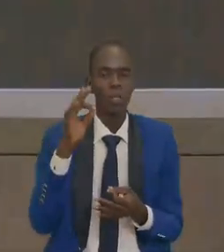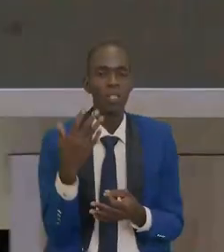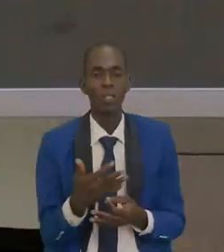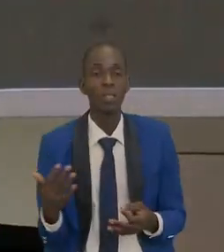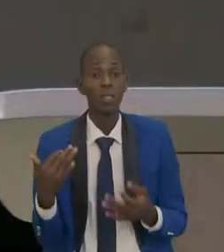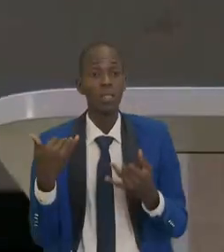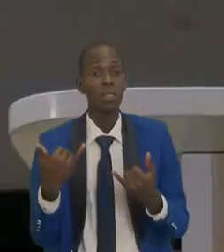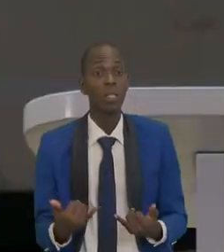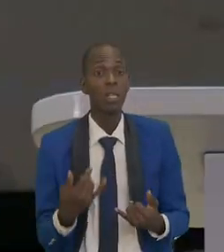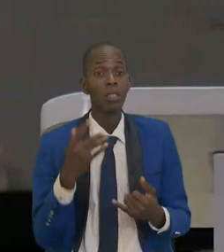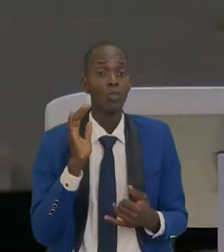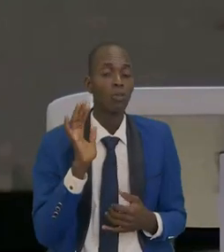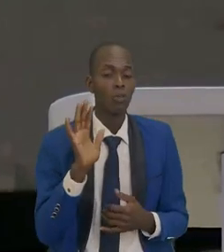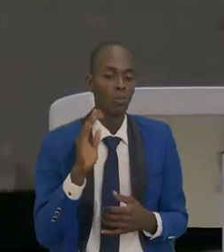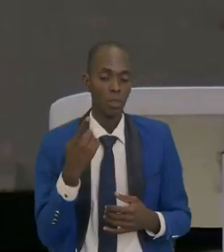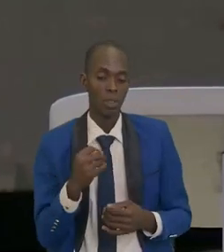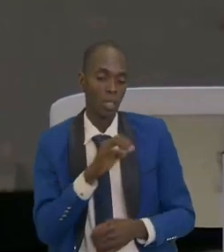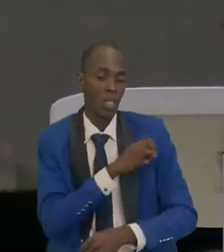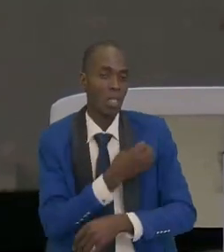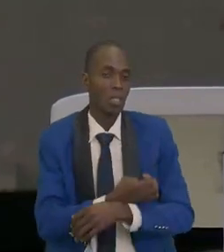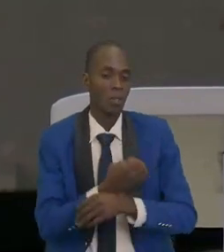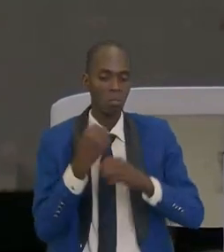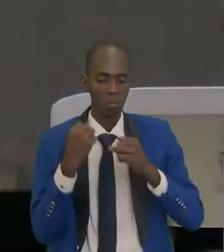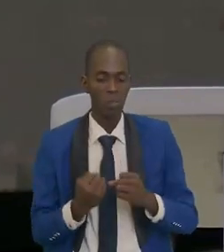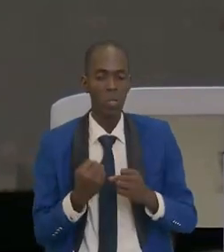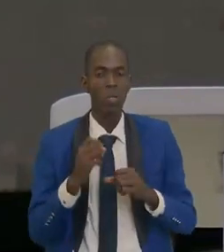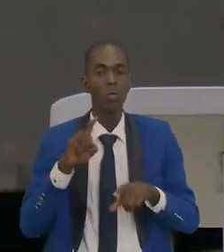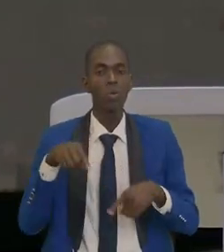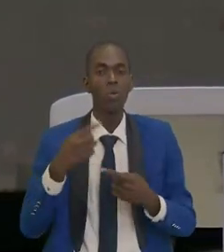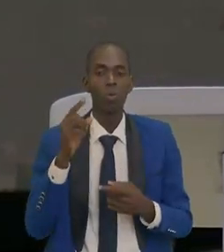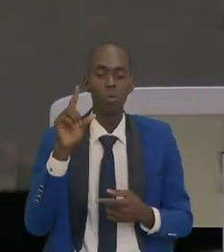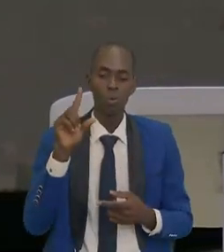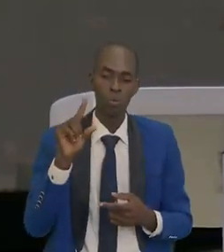l'énergie diminue. Mais